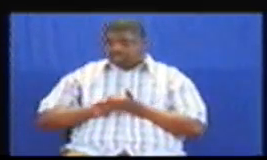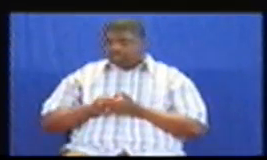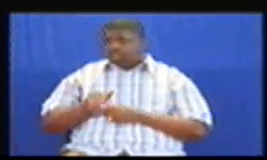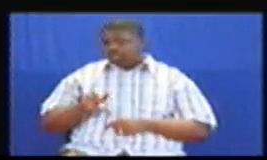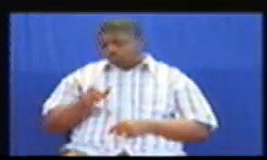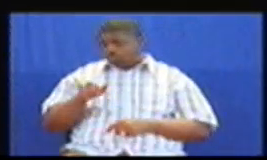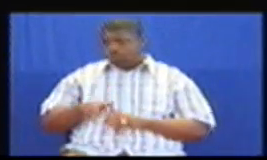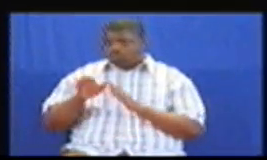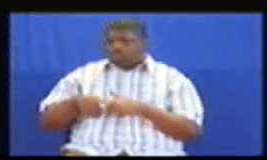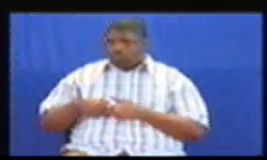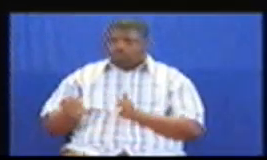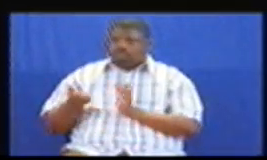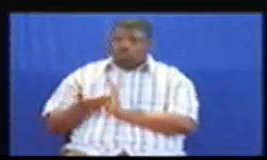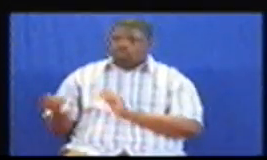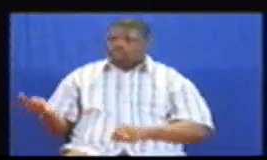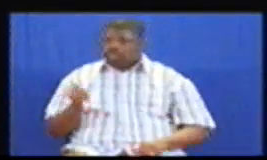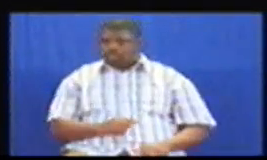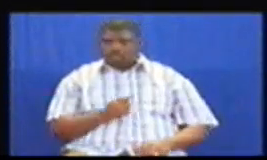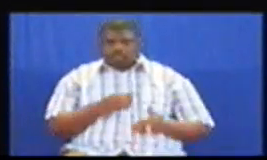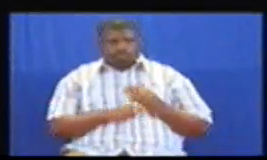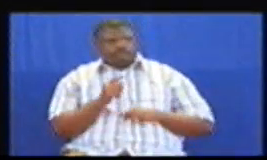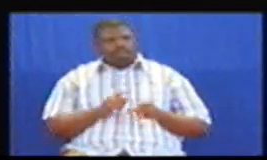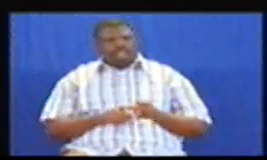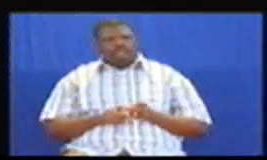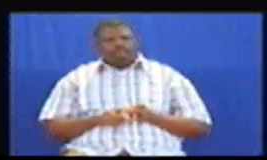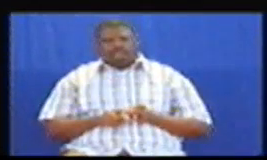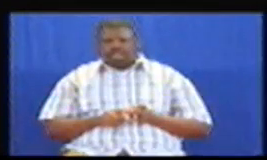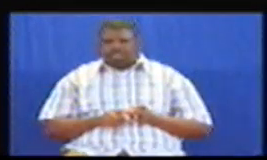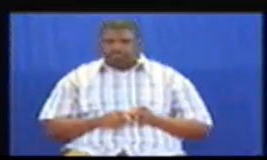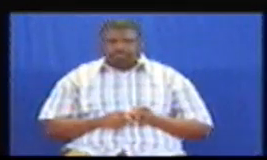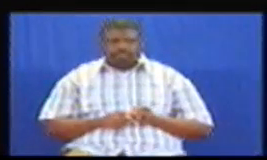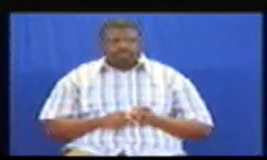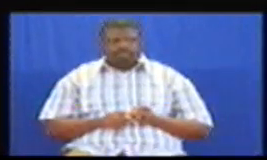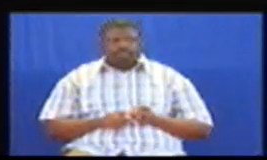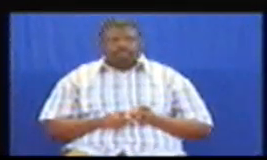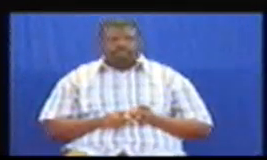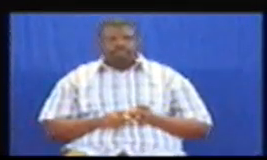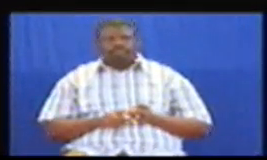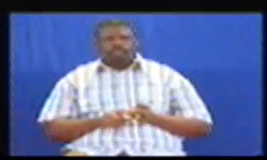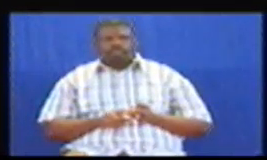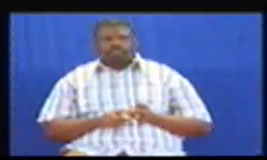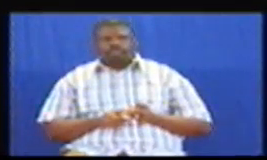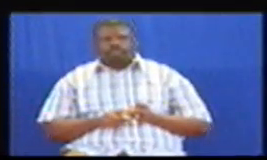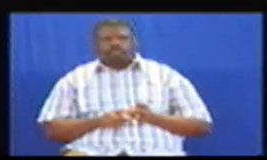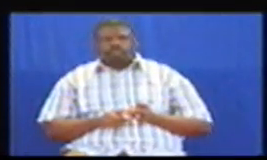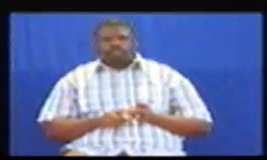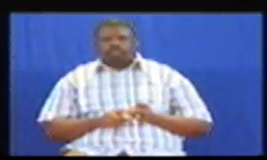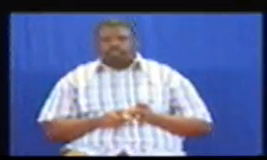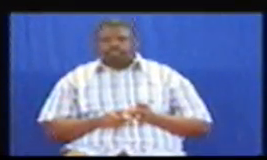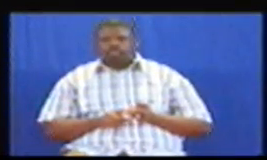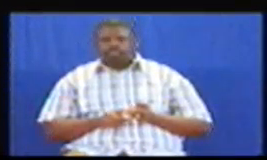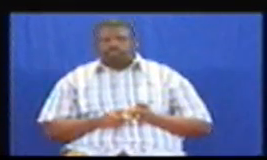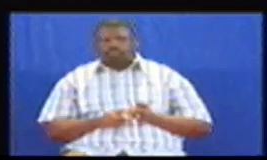wenyewe ndio walileta maombi hapa. Nadhani ile kamati ya katiba na sheria ni mashahidi, wamekuwa wakitoa pendekezo hilo na